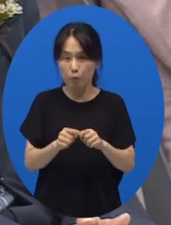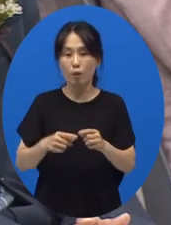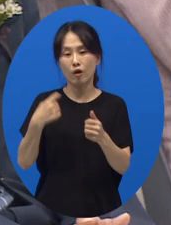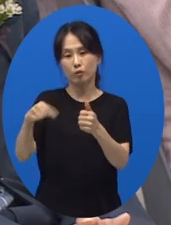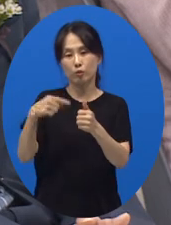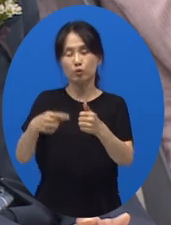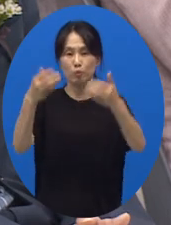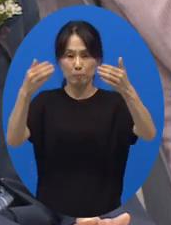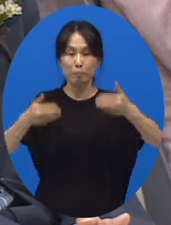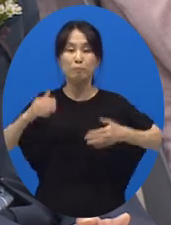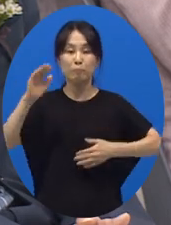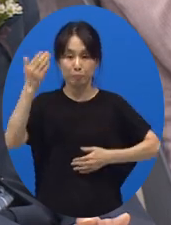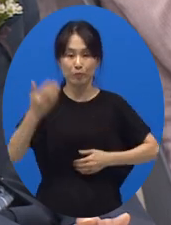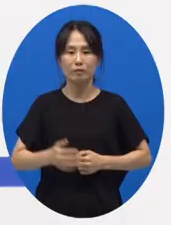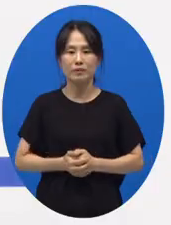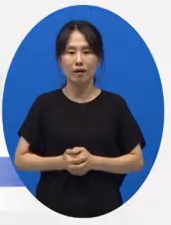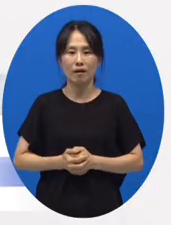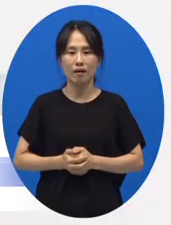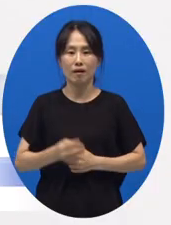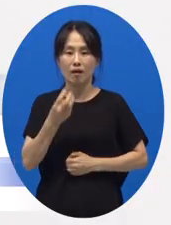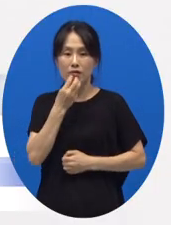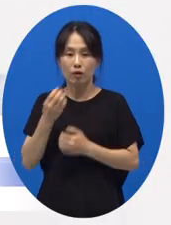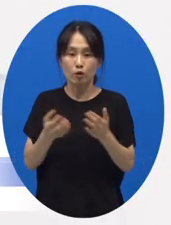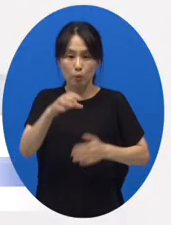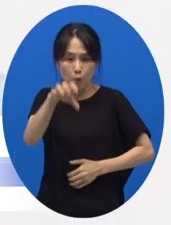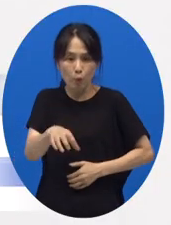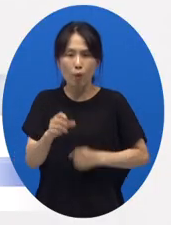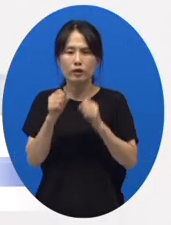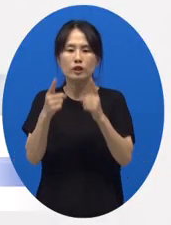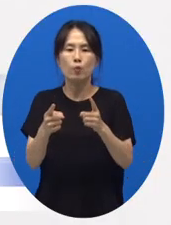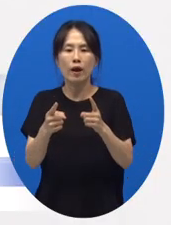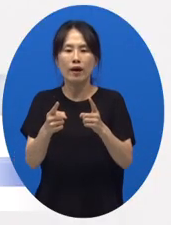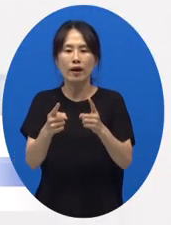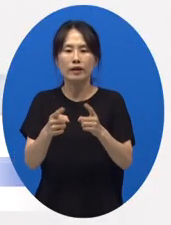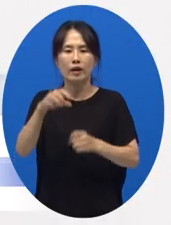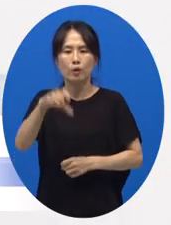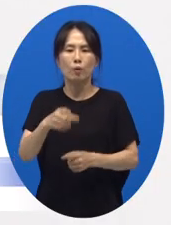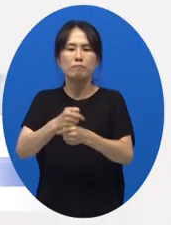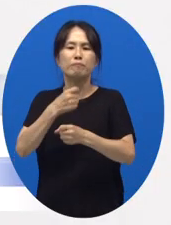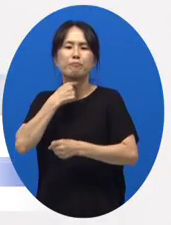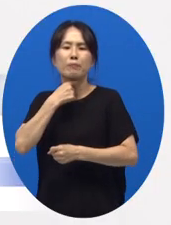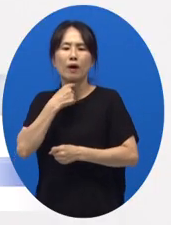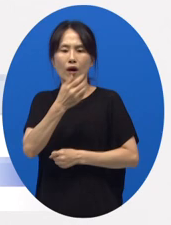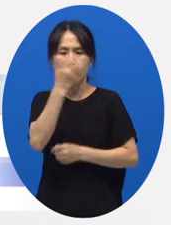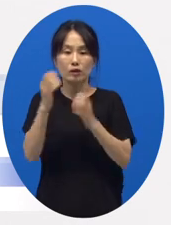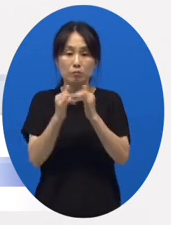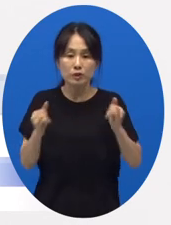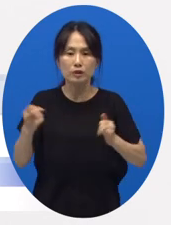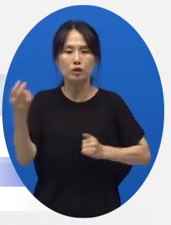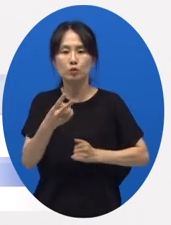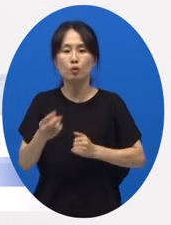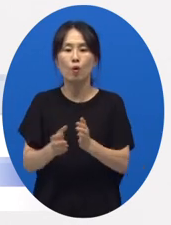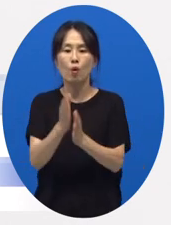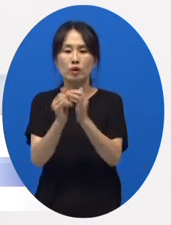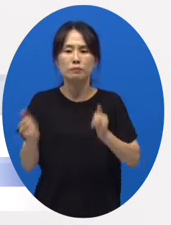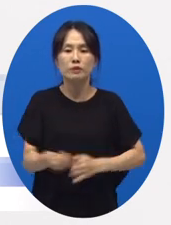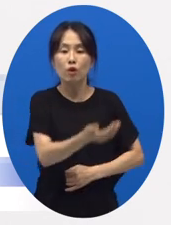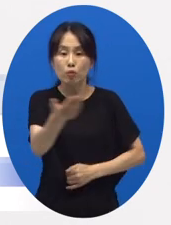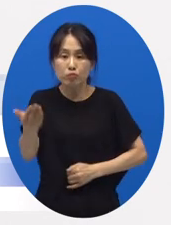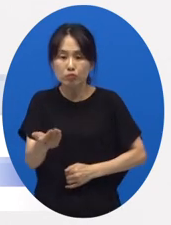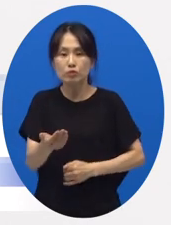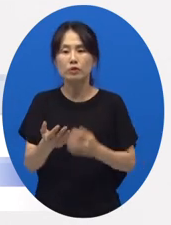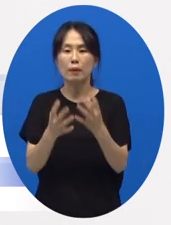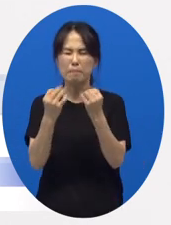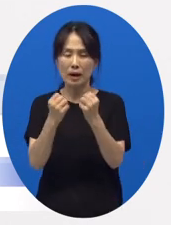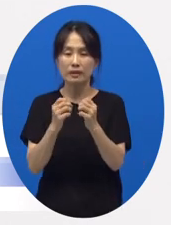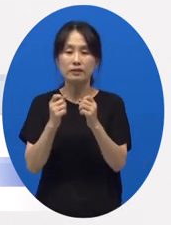됩니다. 제가 경기도를 기회의 수도로 만들겠습니다. 우리 젊은이뿐만 아니라 우리 시민 여러분, 도민 여러분께